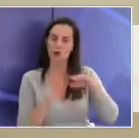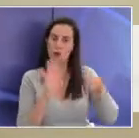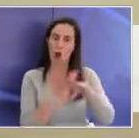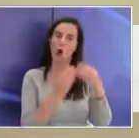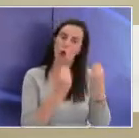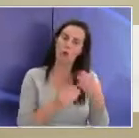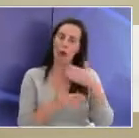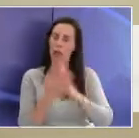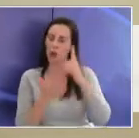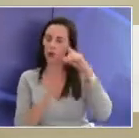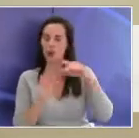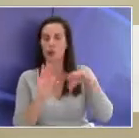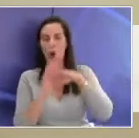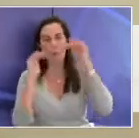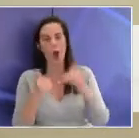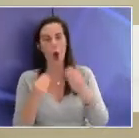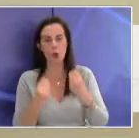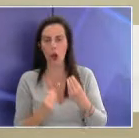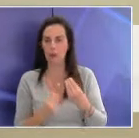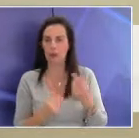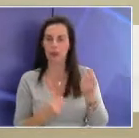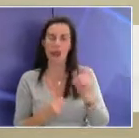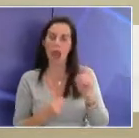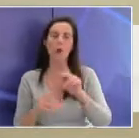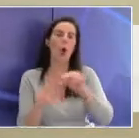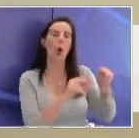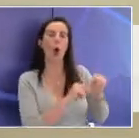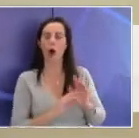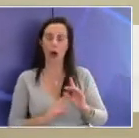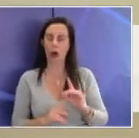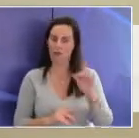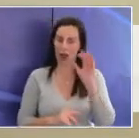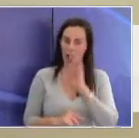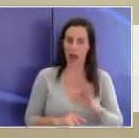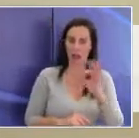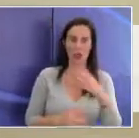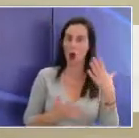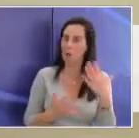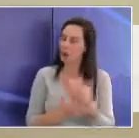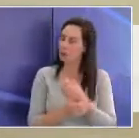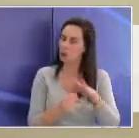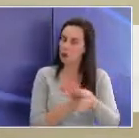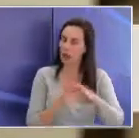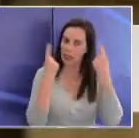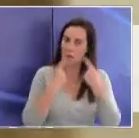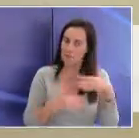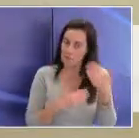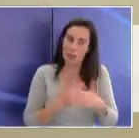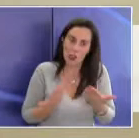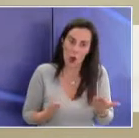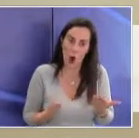הוא טוב, יש כאלה שחושבים שהחוק הוא פחות. הם לא מקשה אחת. ועדיין, אבל לא מצליחים לשכנע אותם, הרי בסופו של